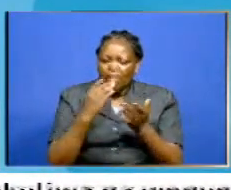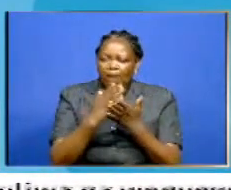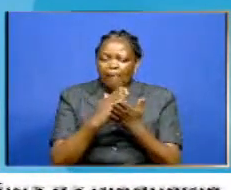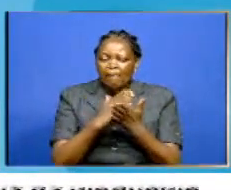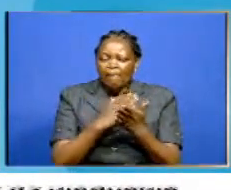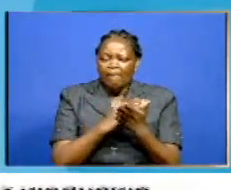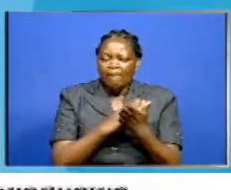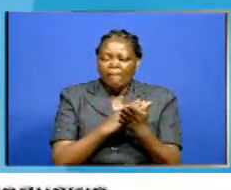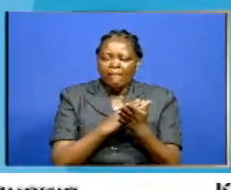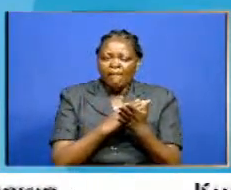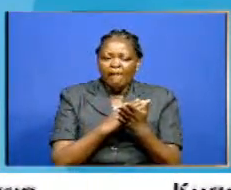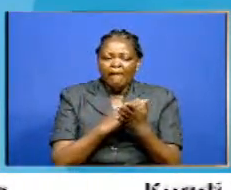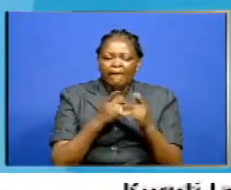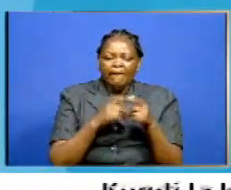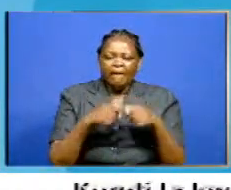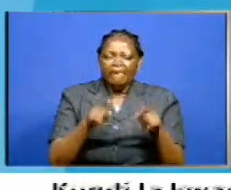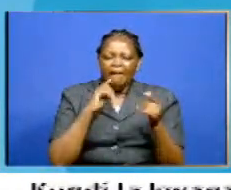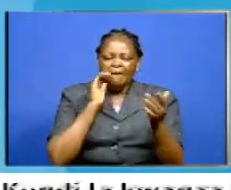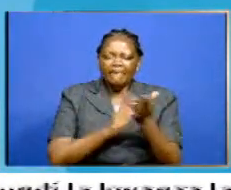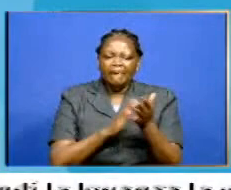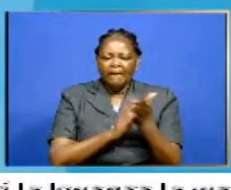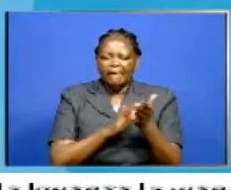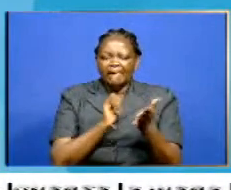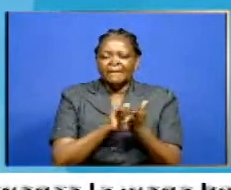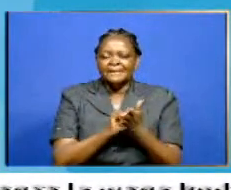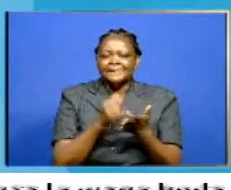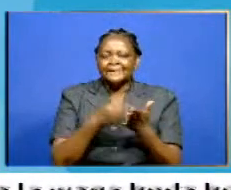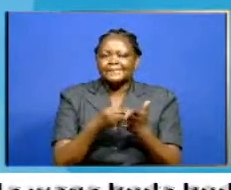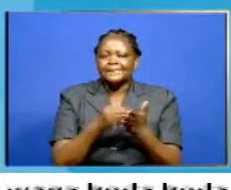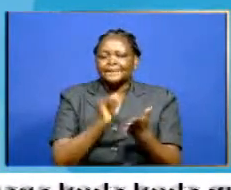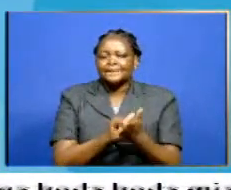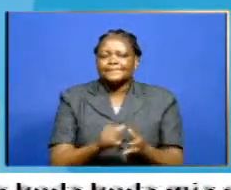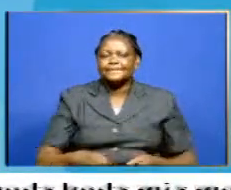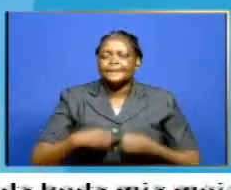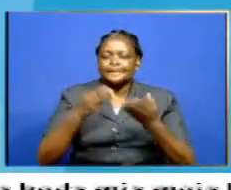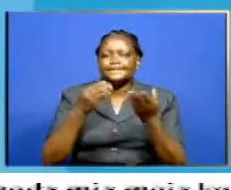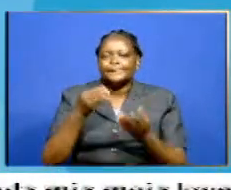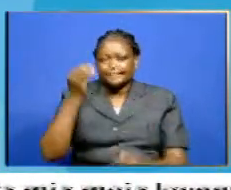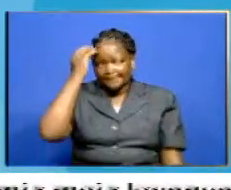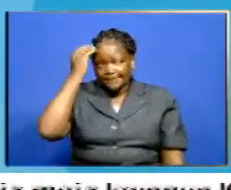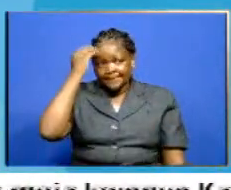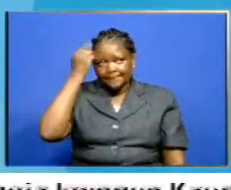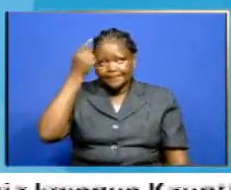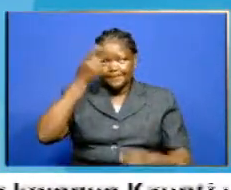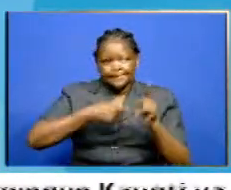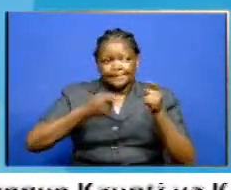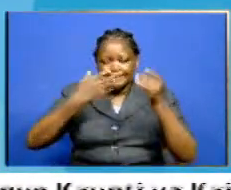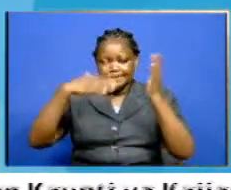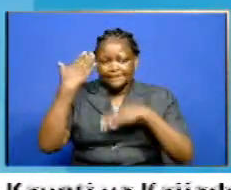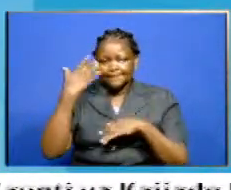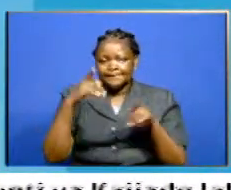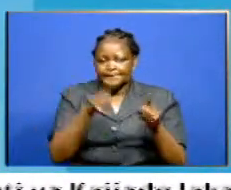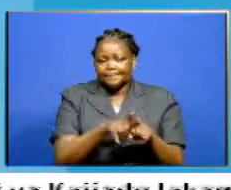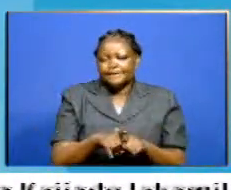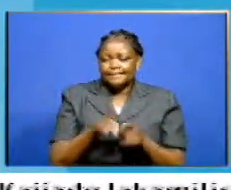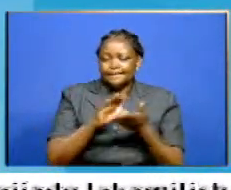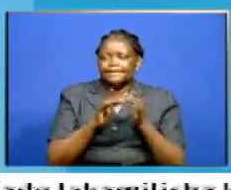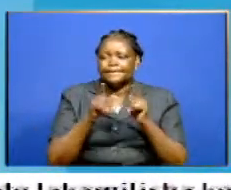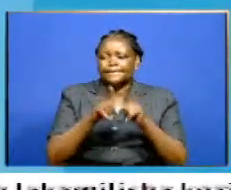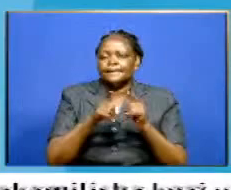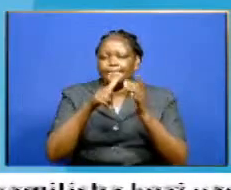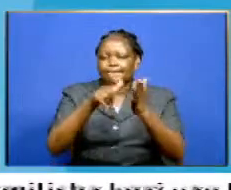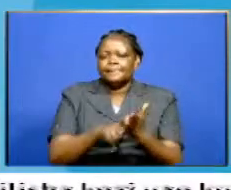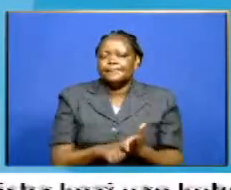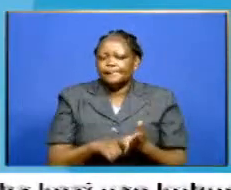SAPs, wao ndio walipendekeza kwamba zile pesa ambazo zinapatiwa wanafunzi wa chuo kikuu ziwe kama mkopo, isiwe kama